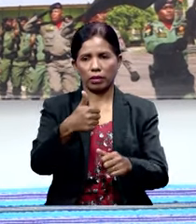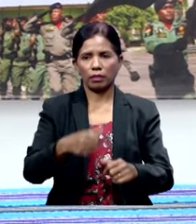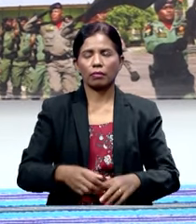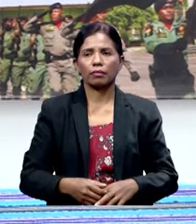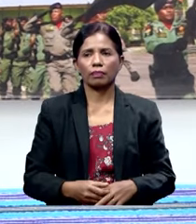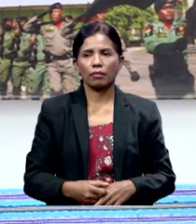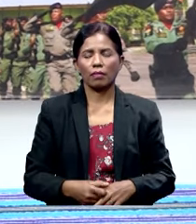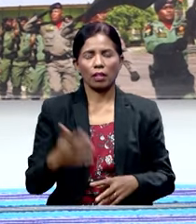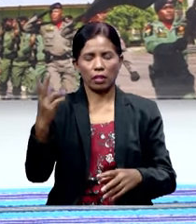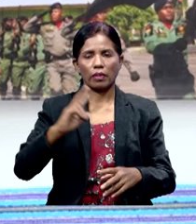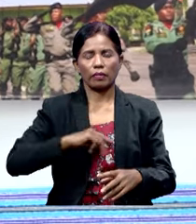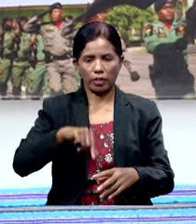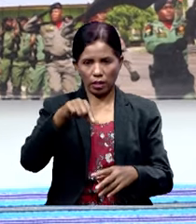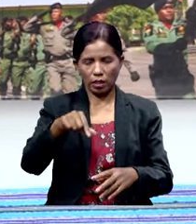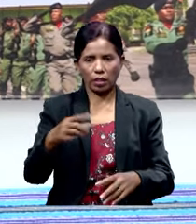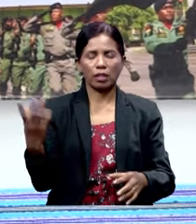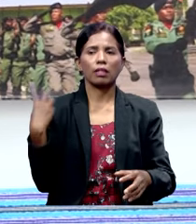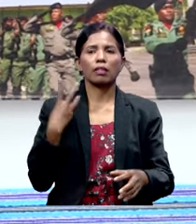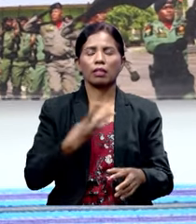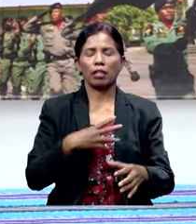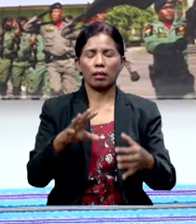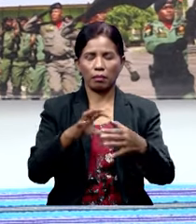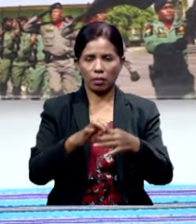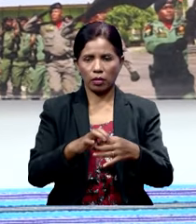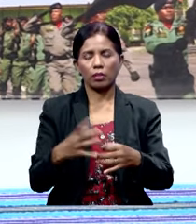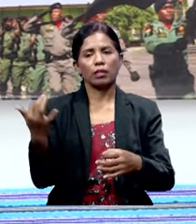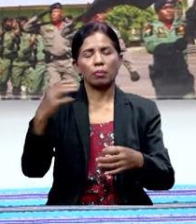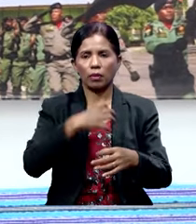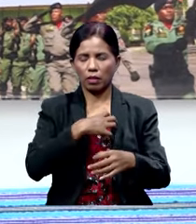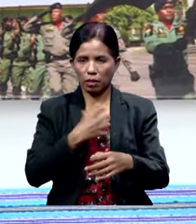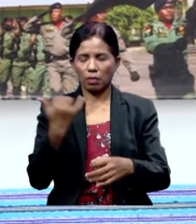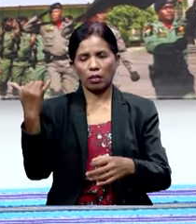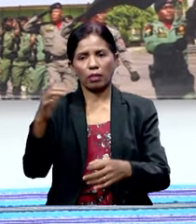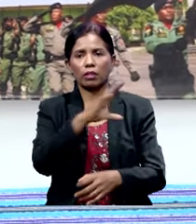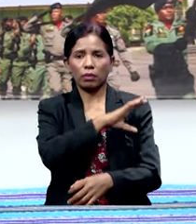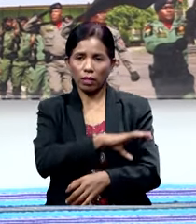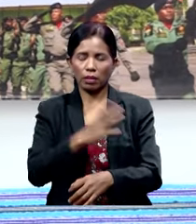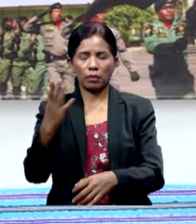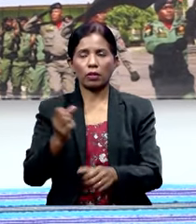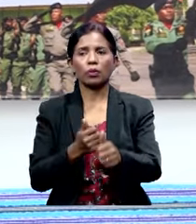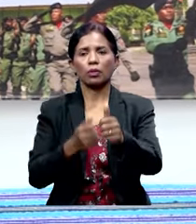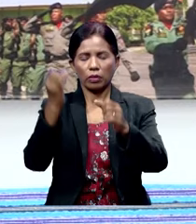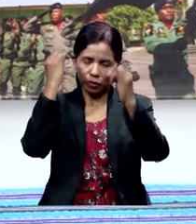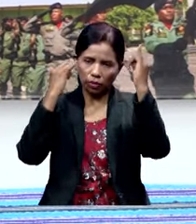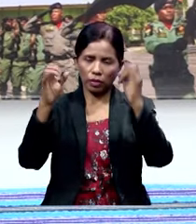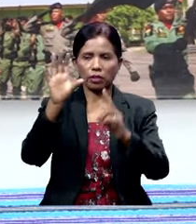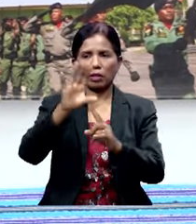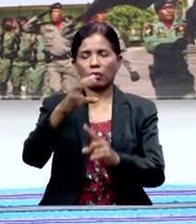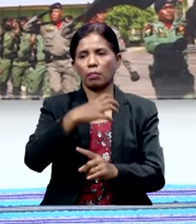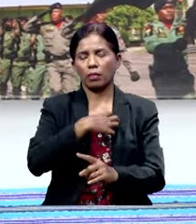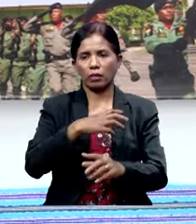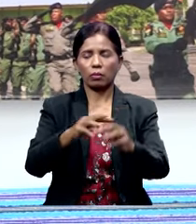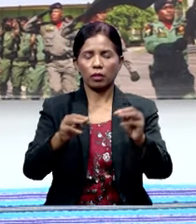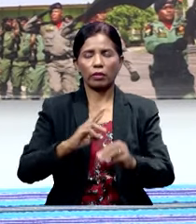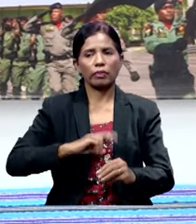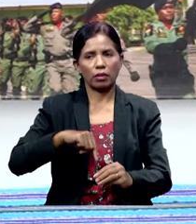Nai bayi hafi keka orro kita nia mai besir mas asigur hela nma. Nebe tuir informasaun nebe kuma yasi kumanu munisipu viki kene